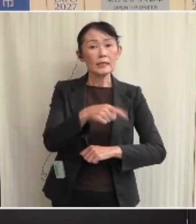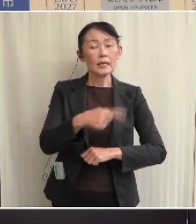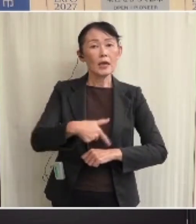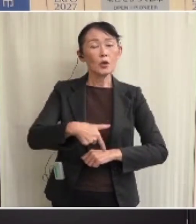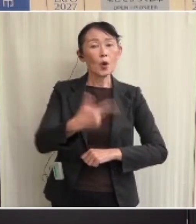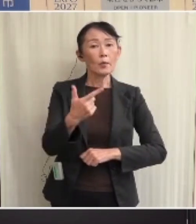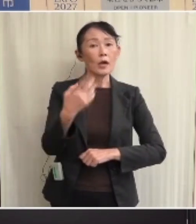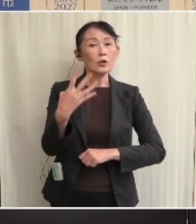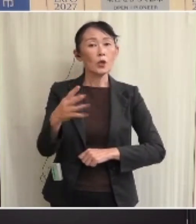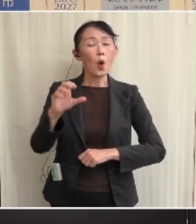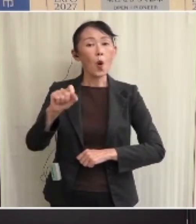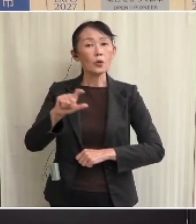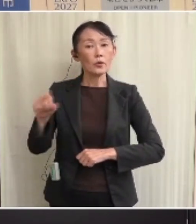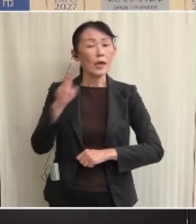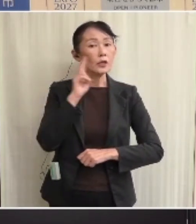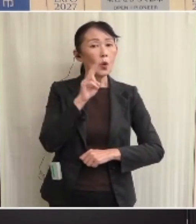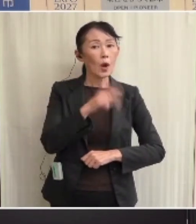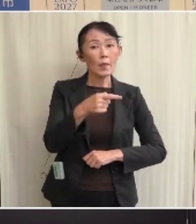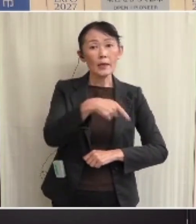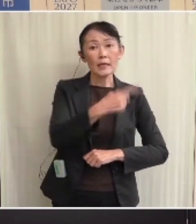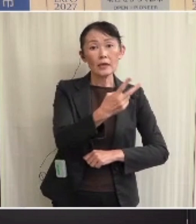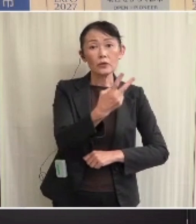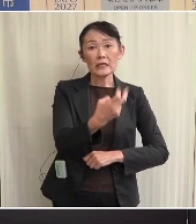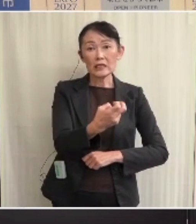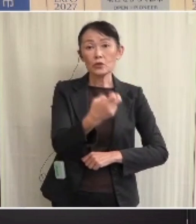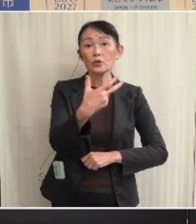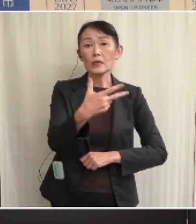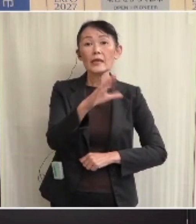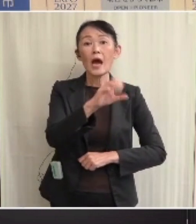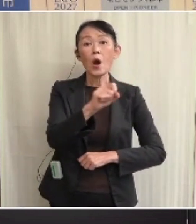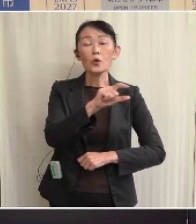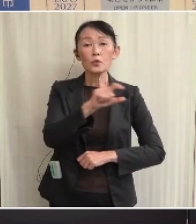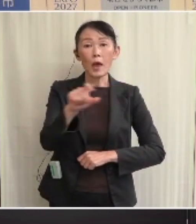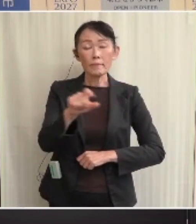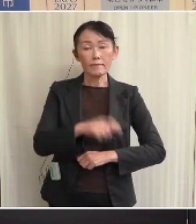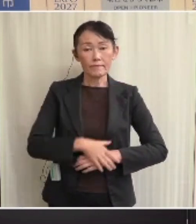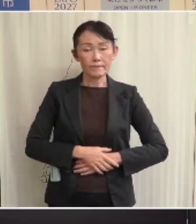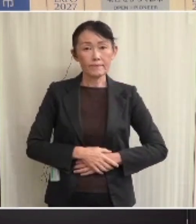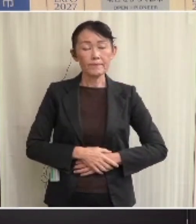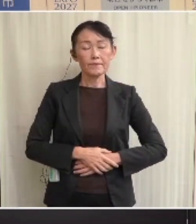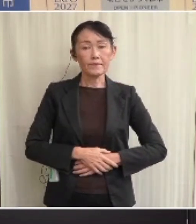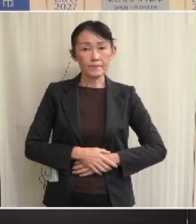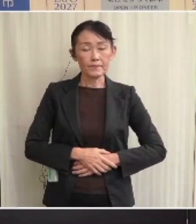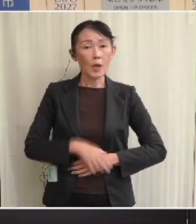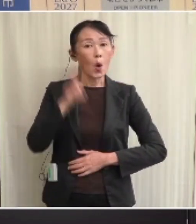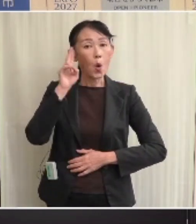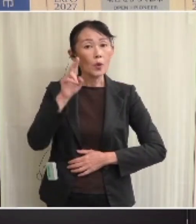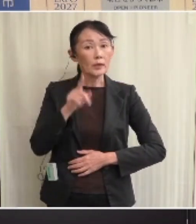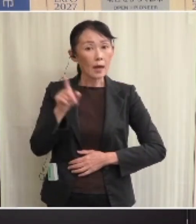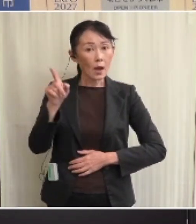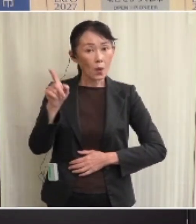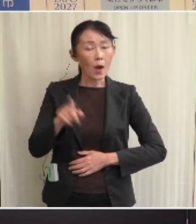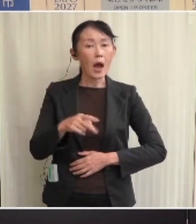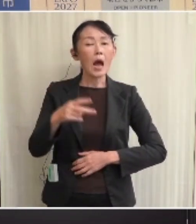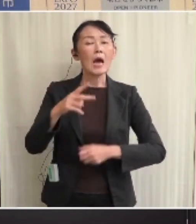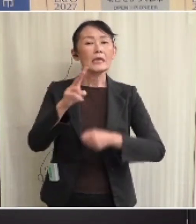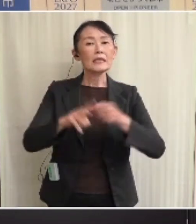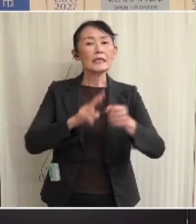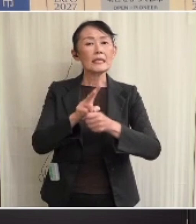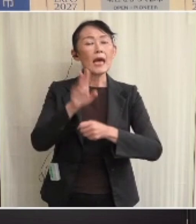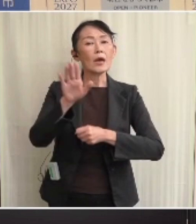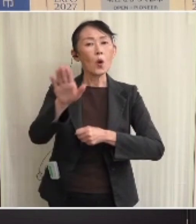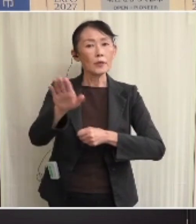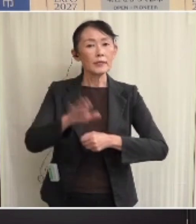円、横浜市が127億円でした。まあ大阪市の場合は2年後